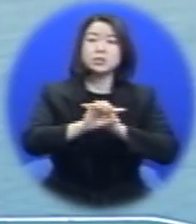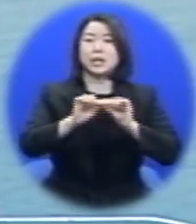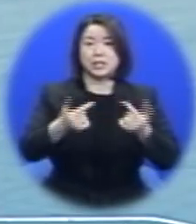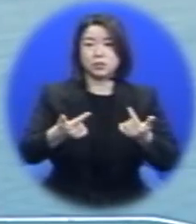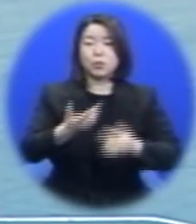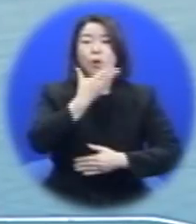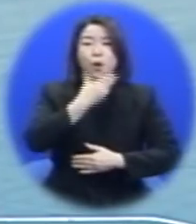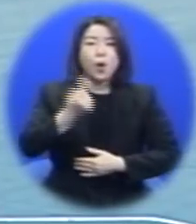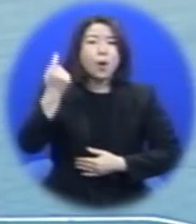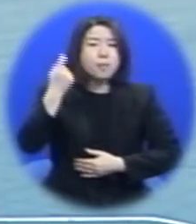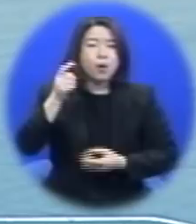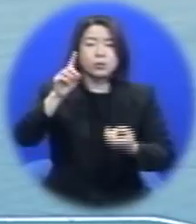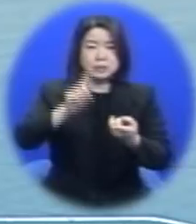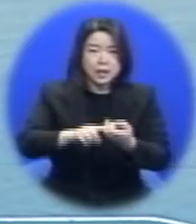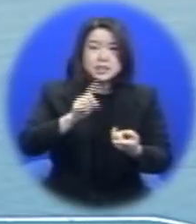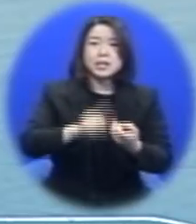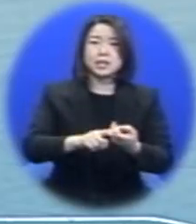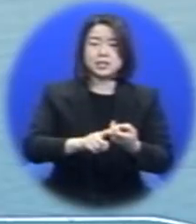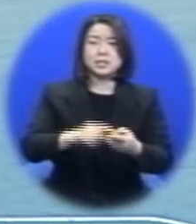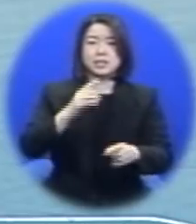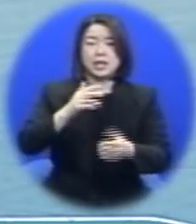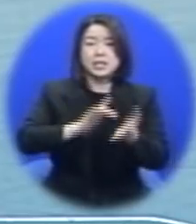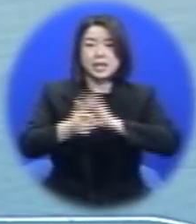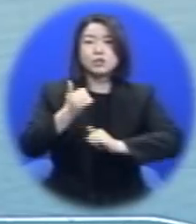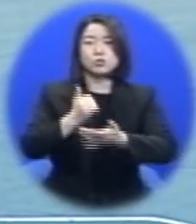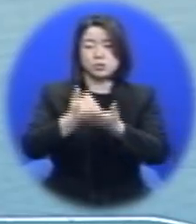그 자체이신 예수님을 보았다는 거예요.